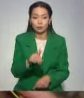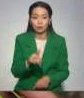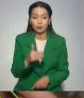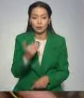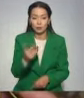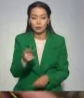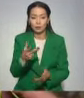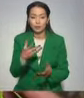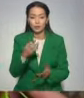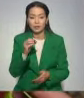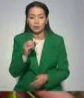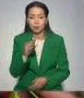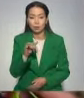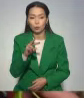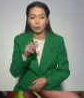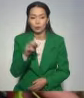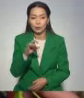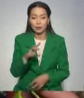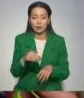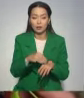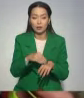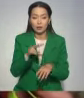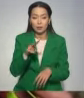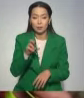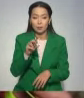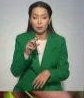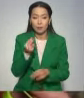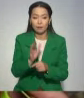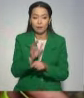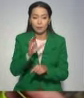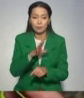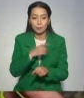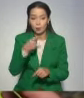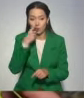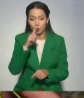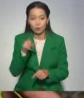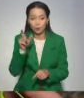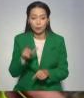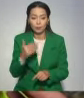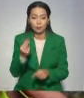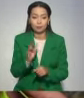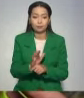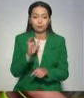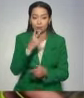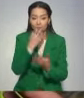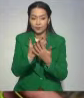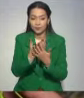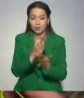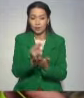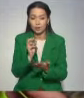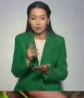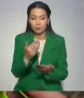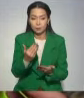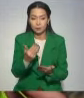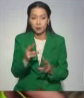кошкинов а-а Айя Азат бикбаева раудар где ты учишься или на удар даром Судан Кинг